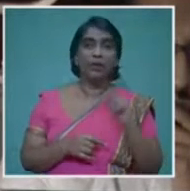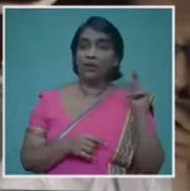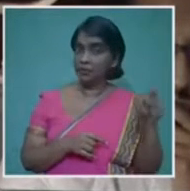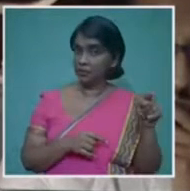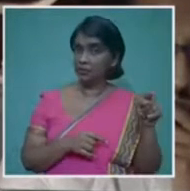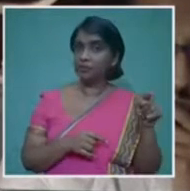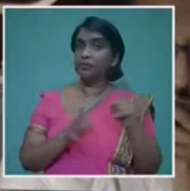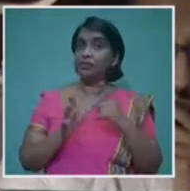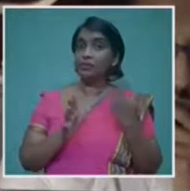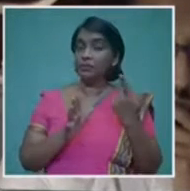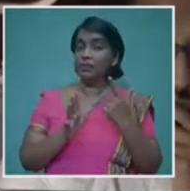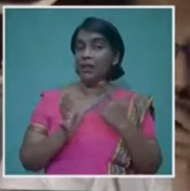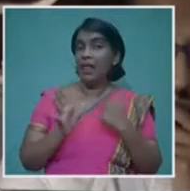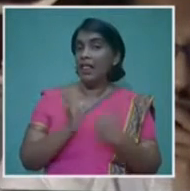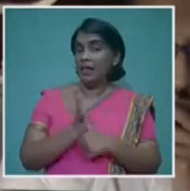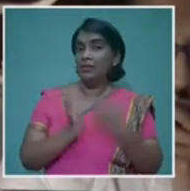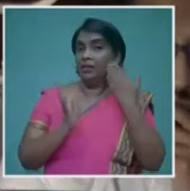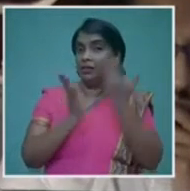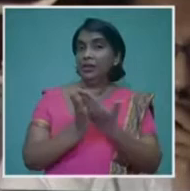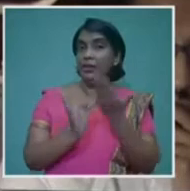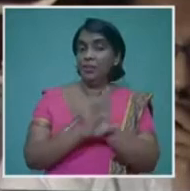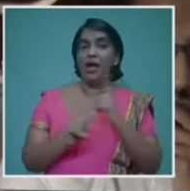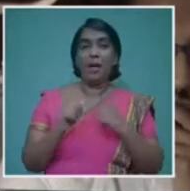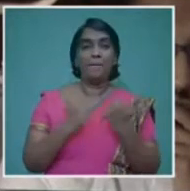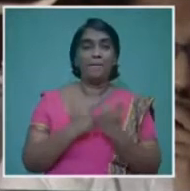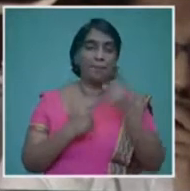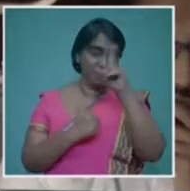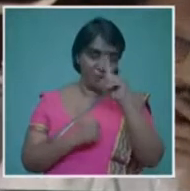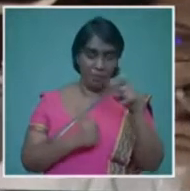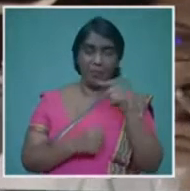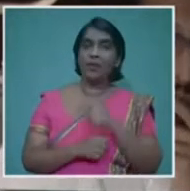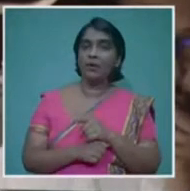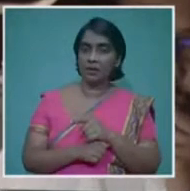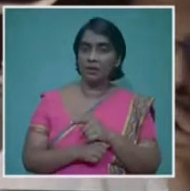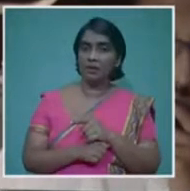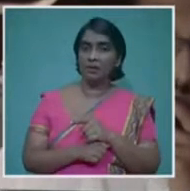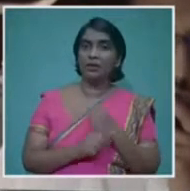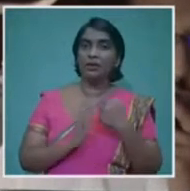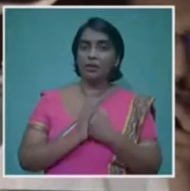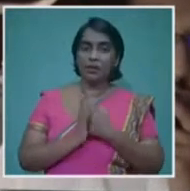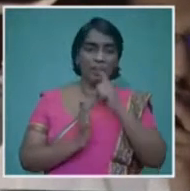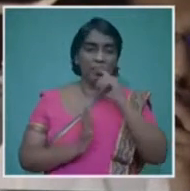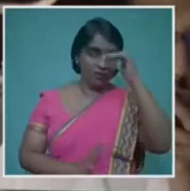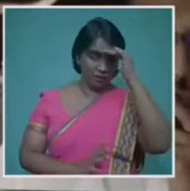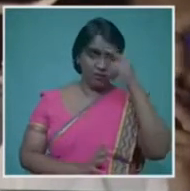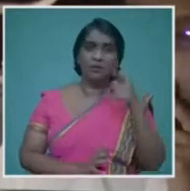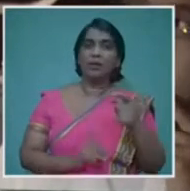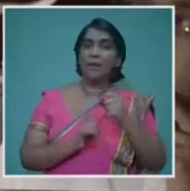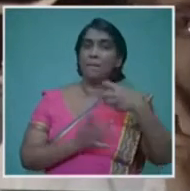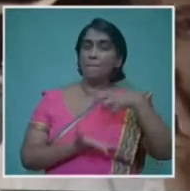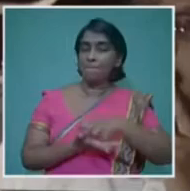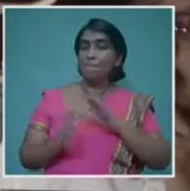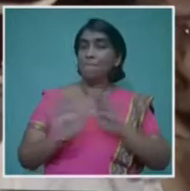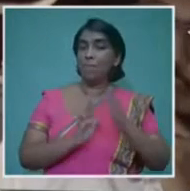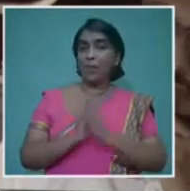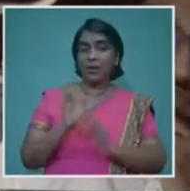අදාළ පුද්ගලික 50 කටුම්පත ඉදිරිපත් කරේ ගිය අප්‍රේල් මාසේ. ඒ අවස්ථාවේ වරු කතානායකතුමාට පළාත් පාලන